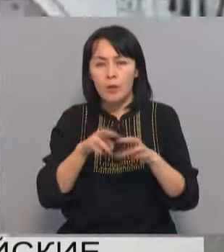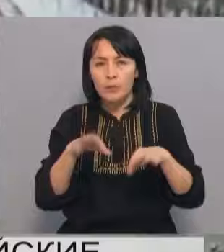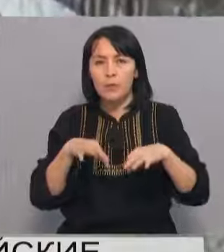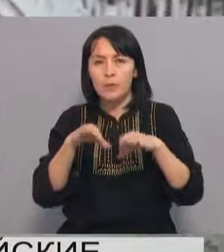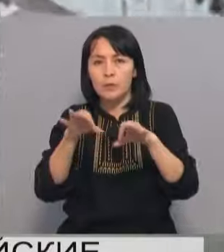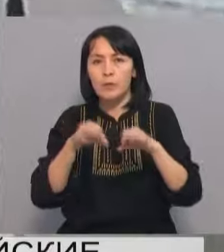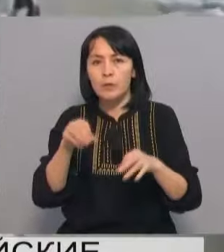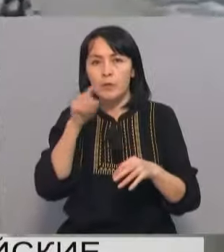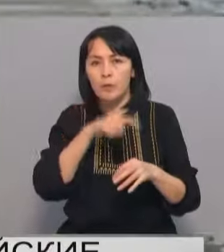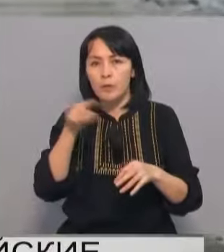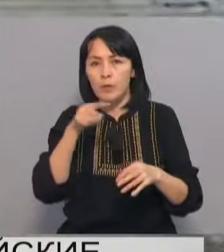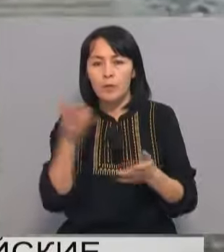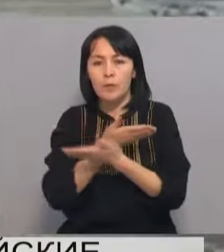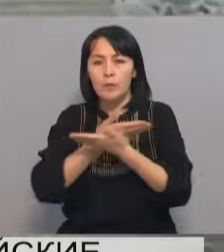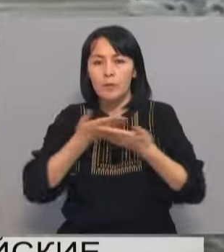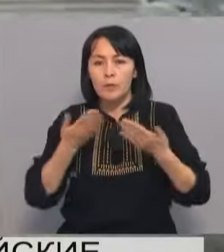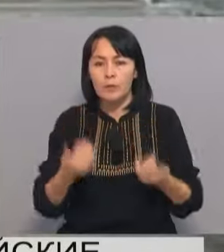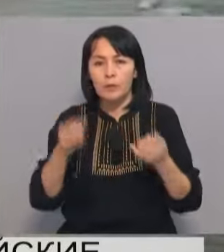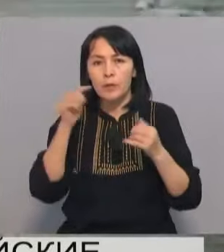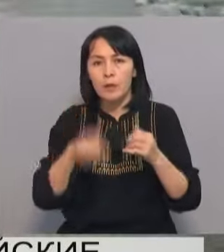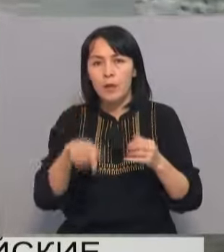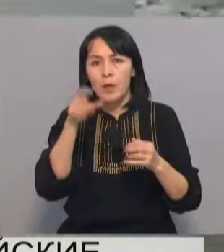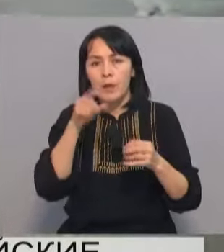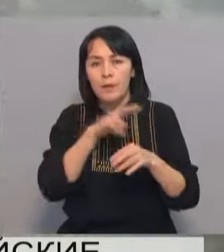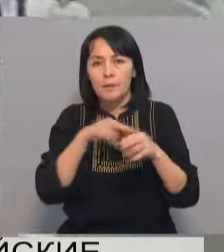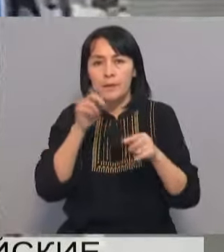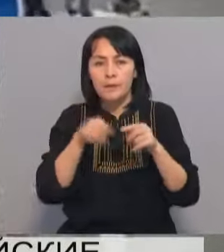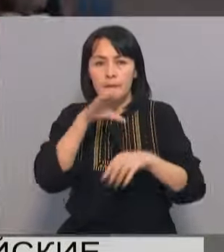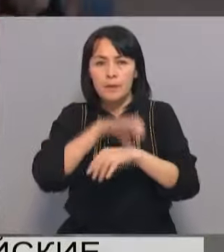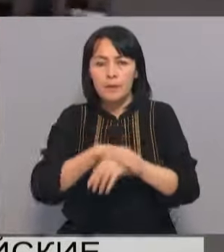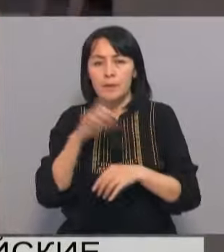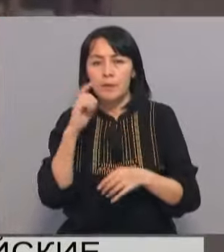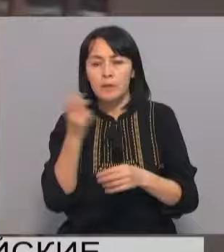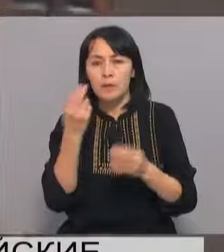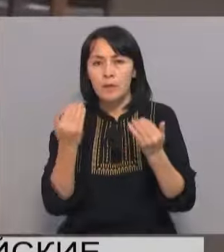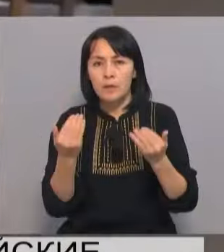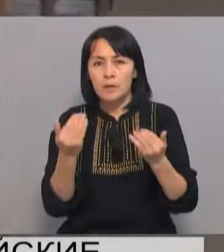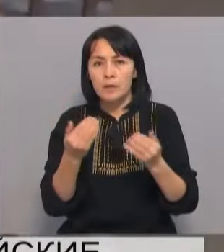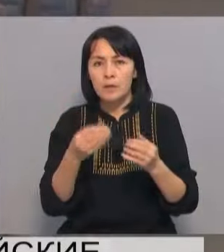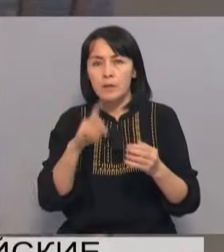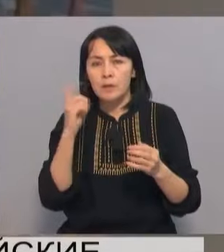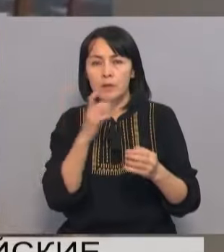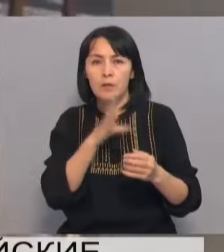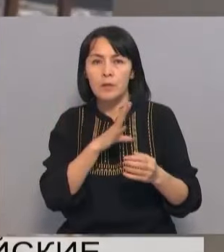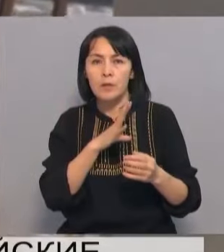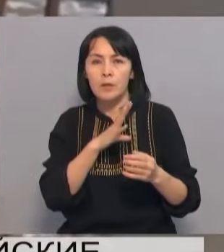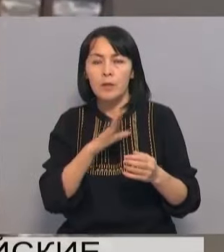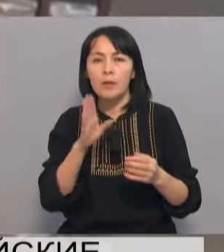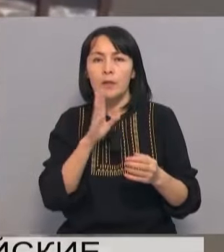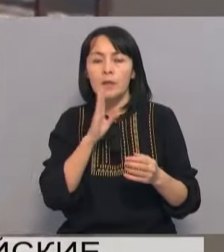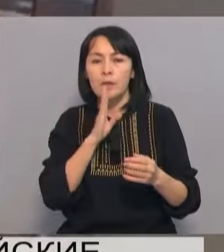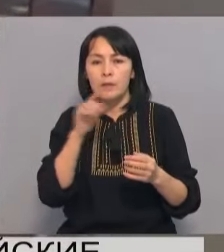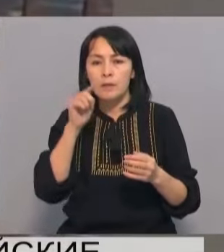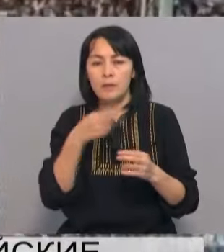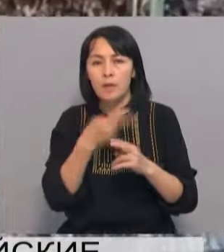передвигался без государственных номерных знаков. Полицейские немедленно задержали водителя. Как выяснилось, за рулем находилась горожанка, в